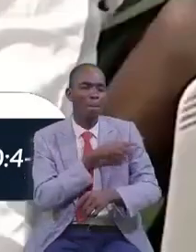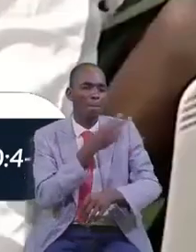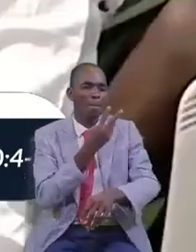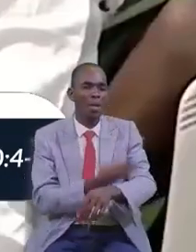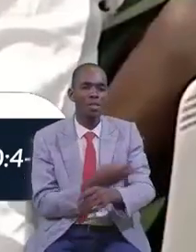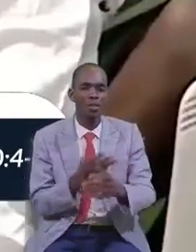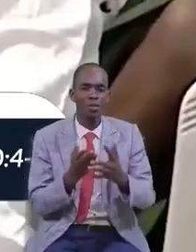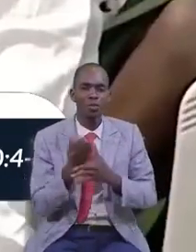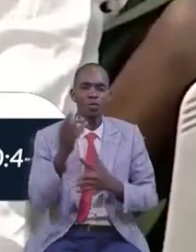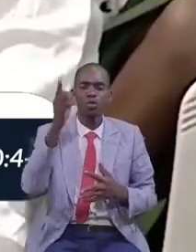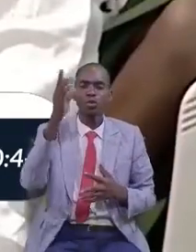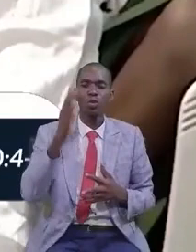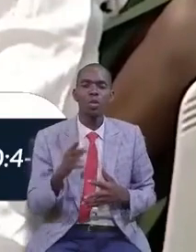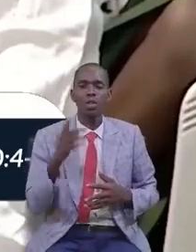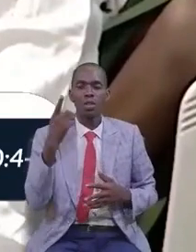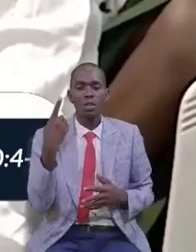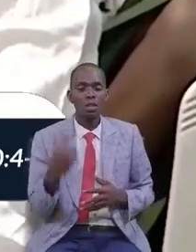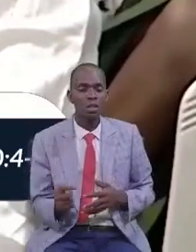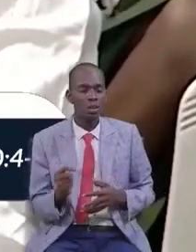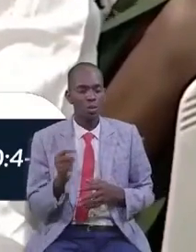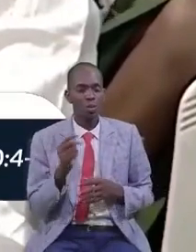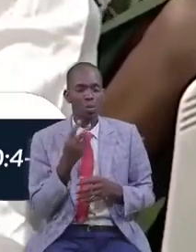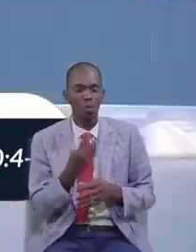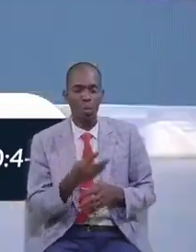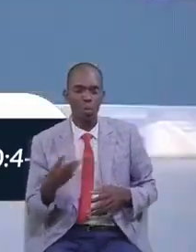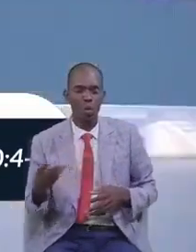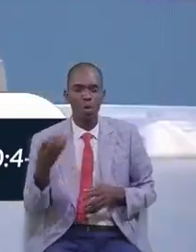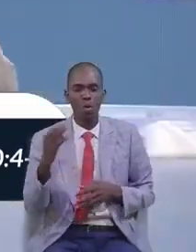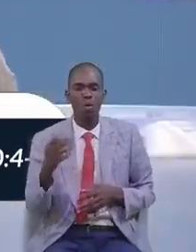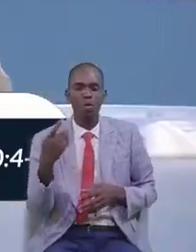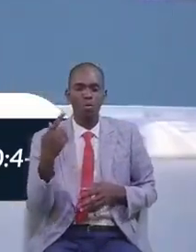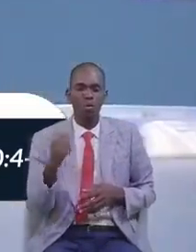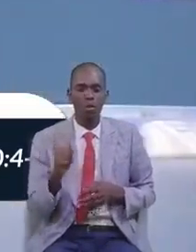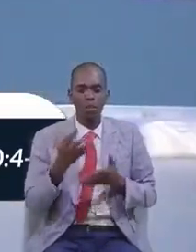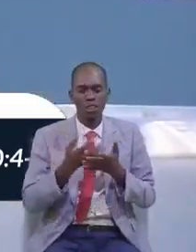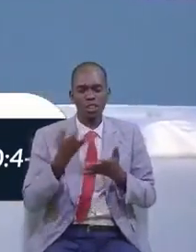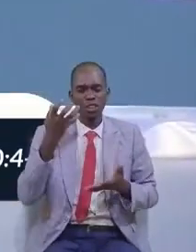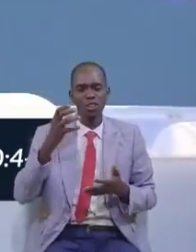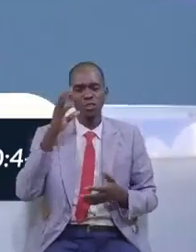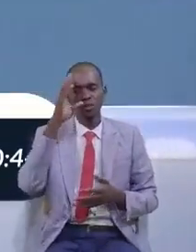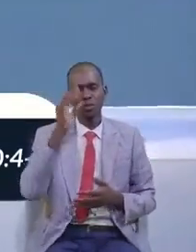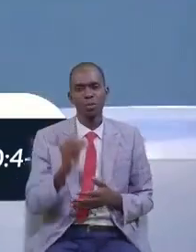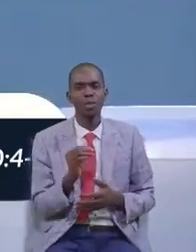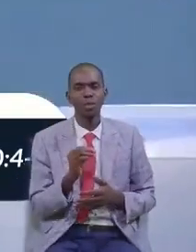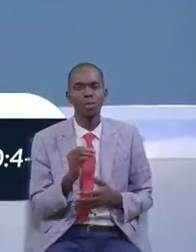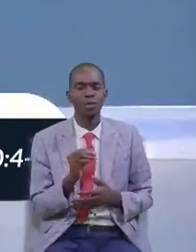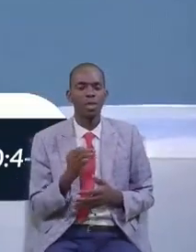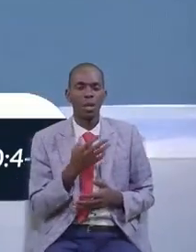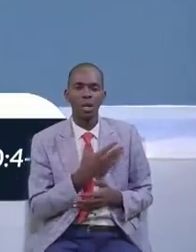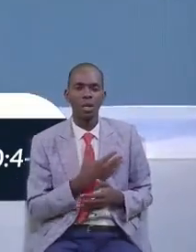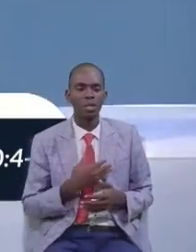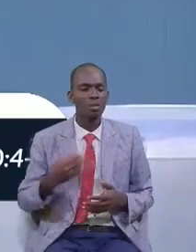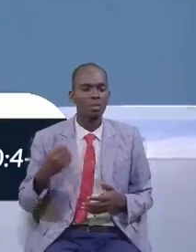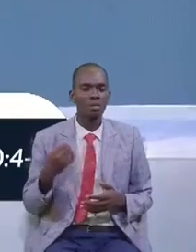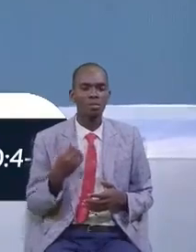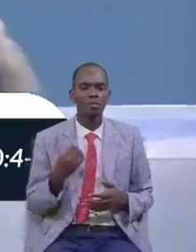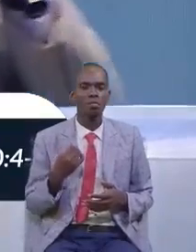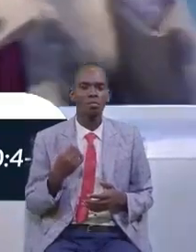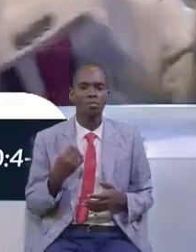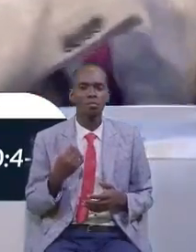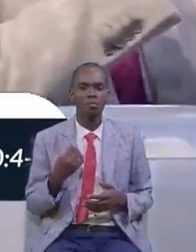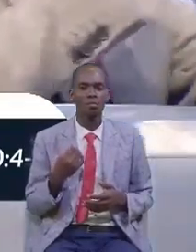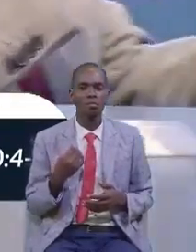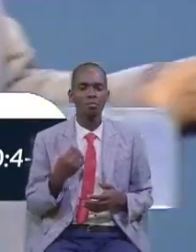The weapon of the watchman. ఆ యొక్క గమనించే కావలివాని ఆయుధాలు. He's giving you that weapon. ఆయన ఆయుధాన్ని మీకు